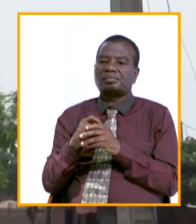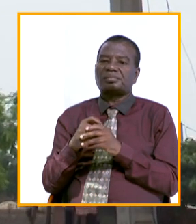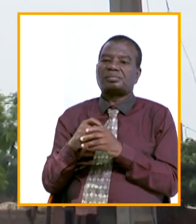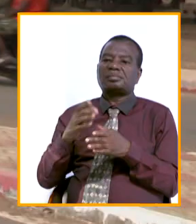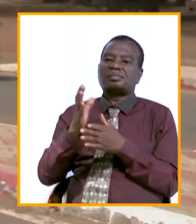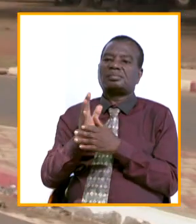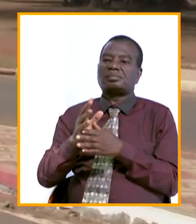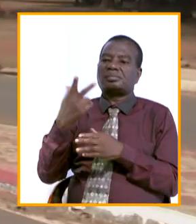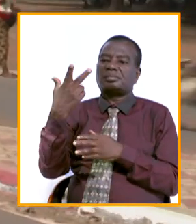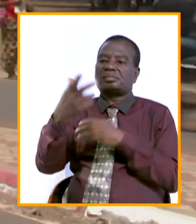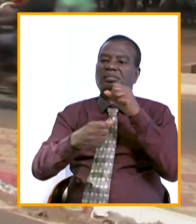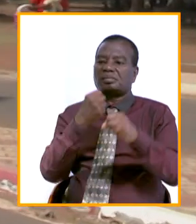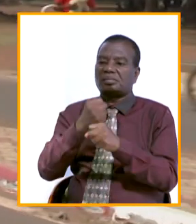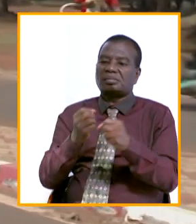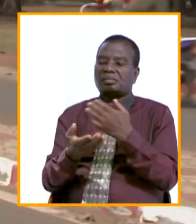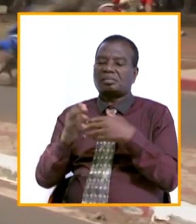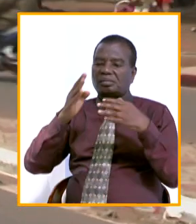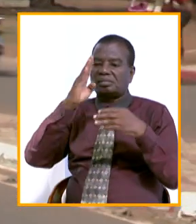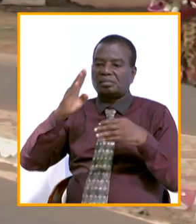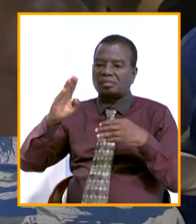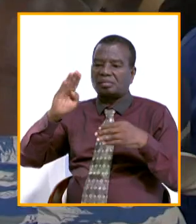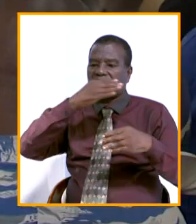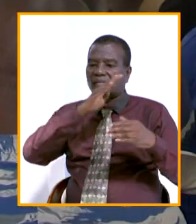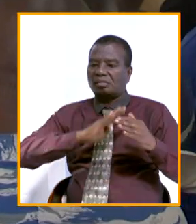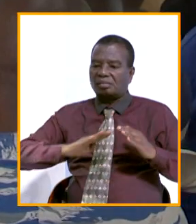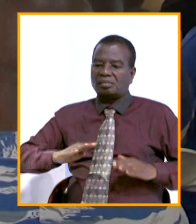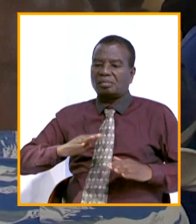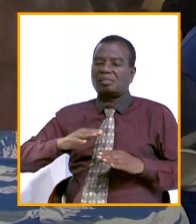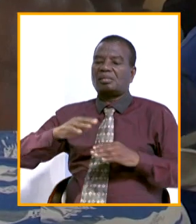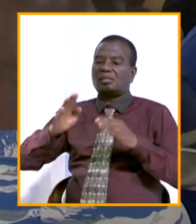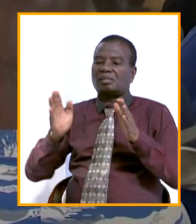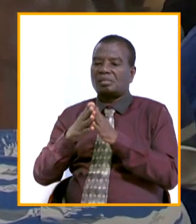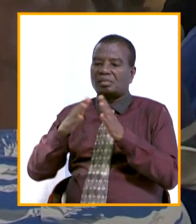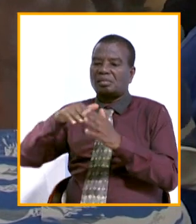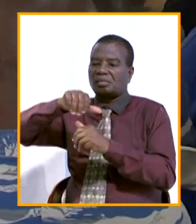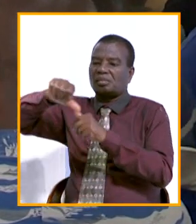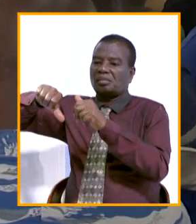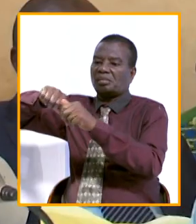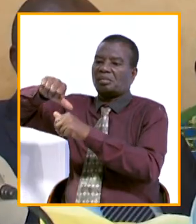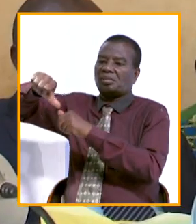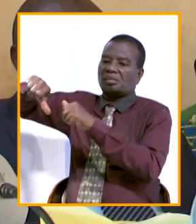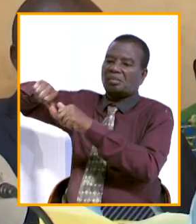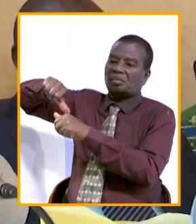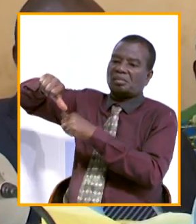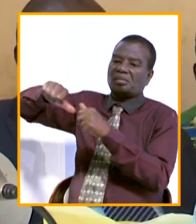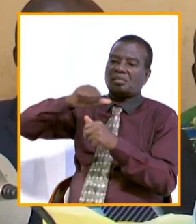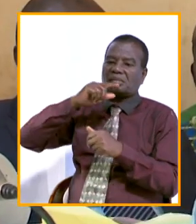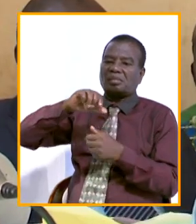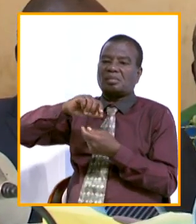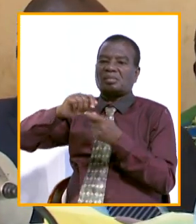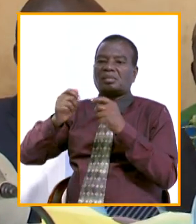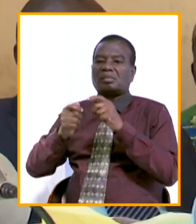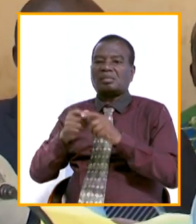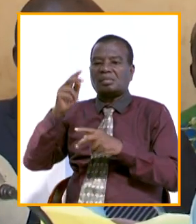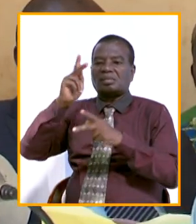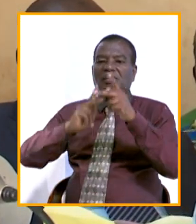Initié il y a 3 ans par le maire Mariatou Koné, les réunions tournantes du conseil municipal de Boundiali sont des moments de festivité pour